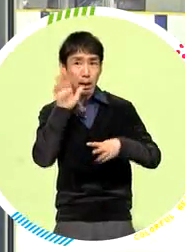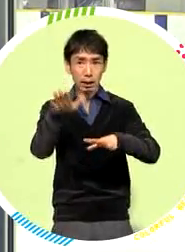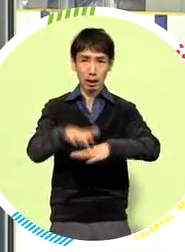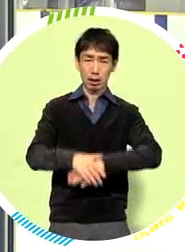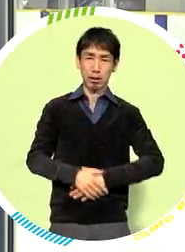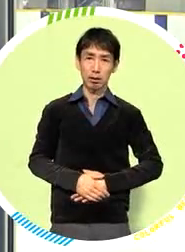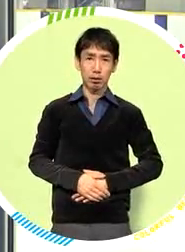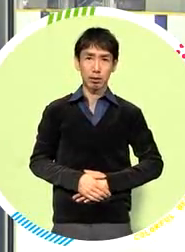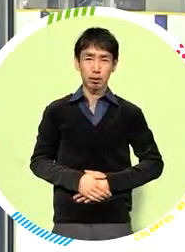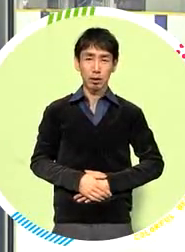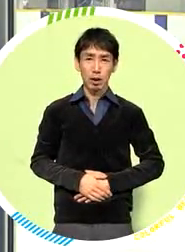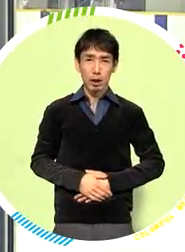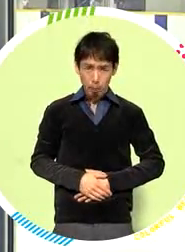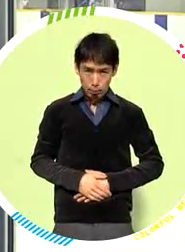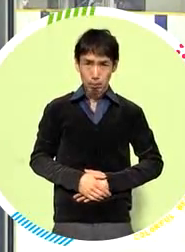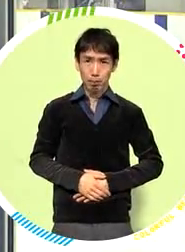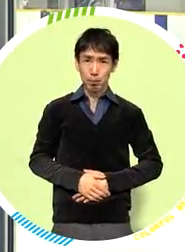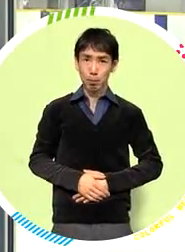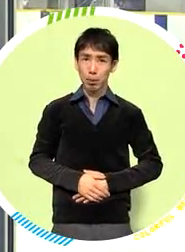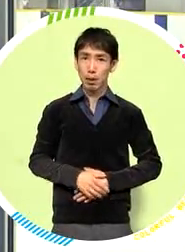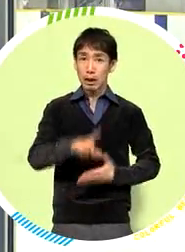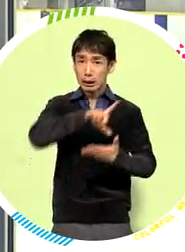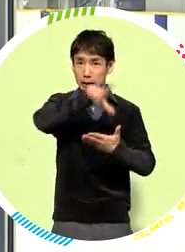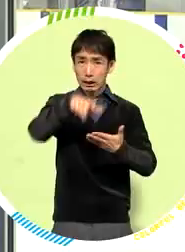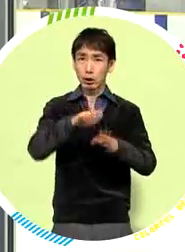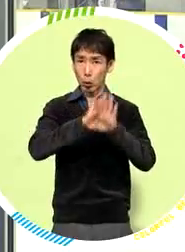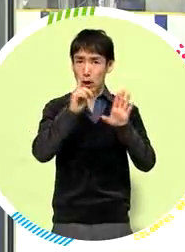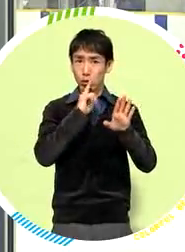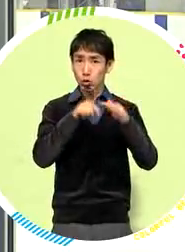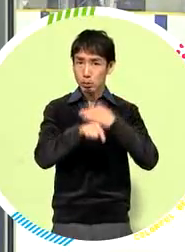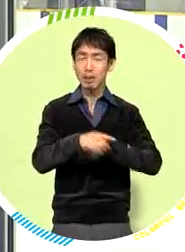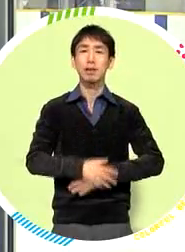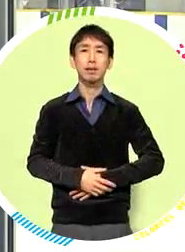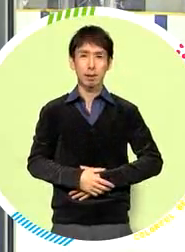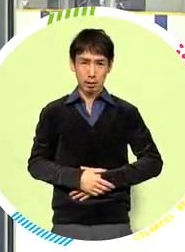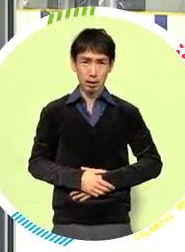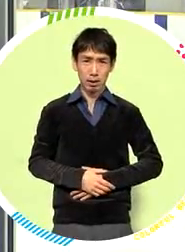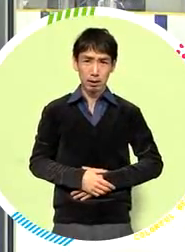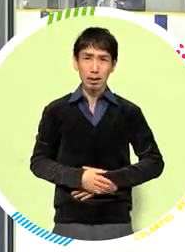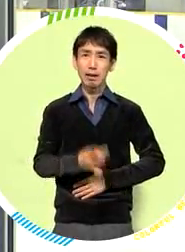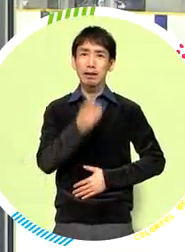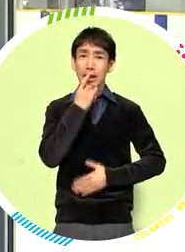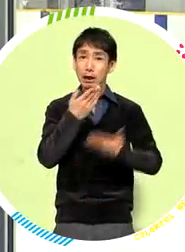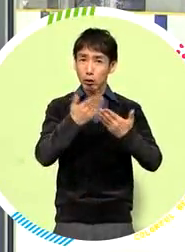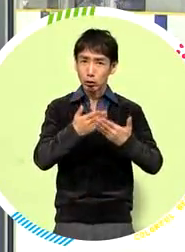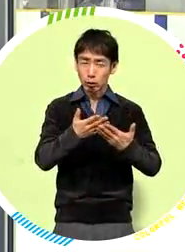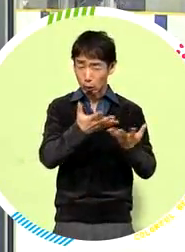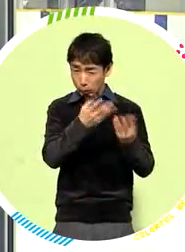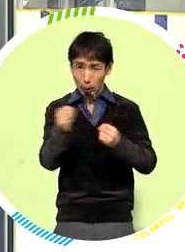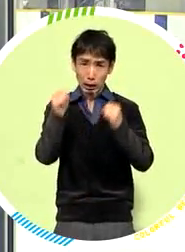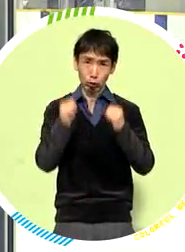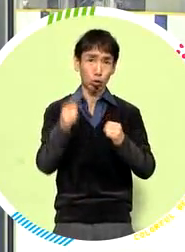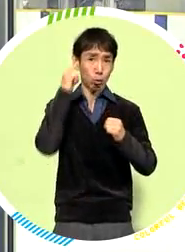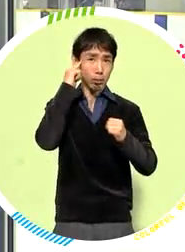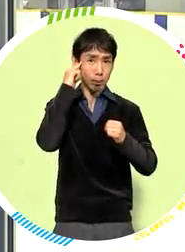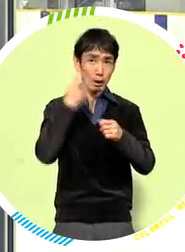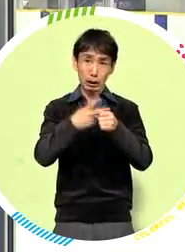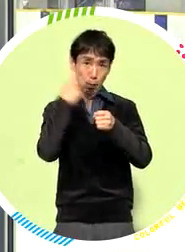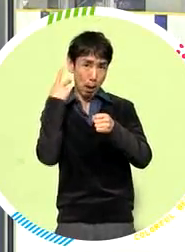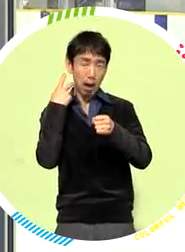もちろん、求める部分でありまして、地元開催ですので、期待してくれる方々も多いです。で、2年